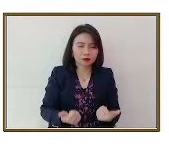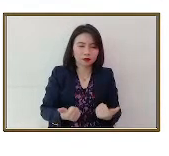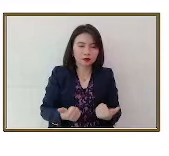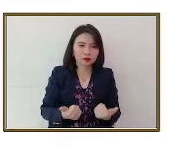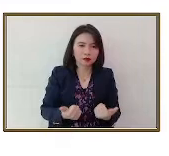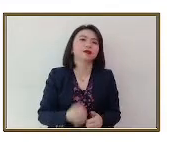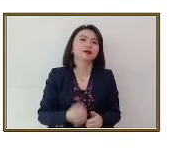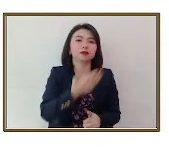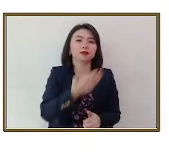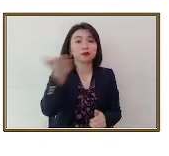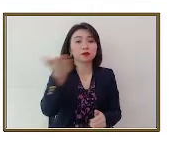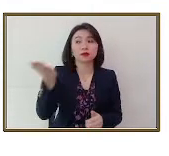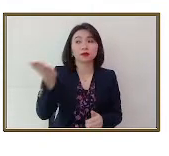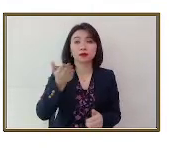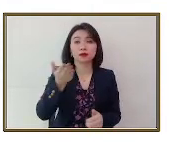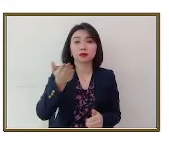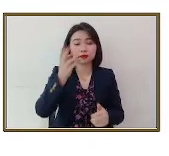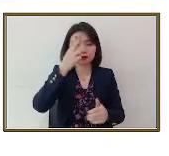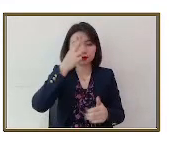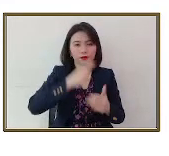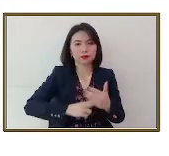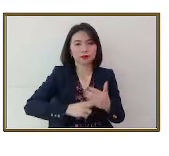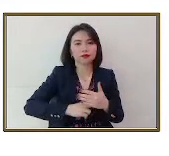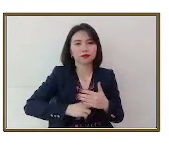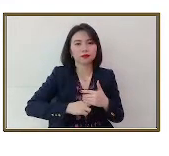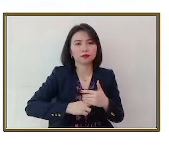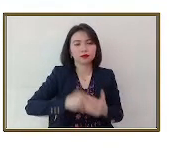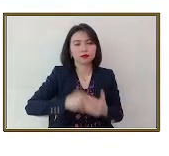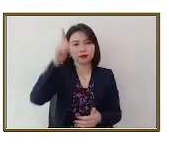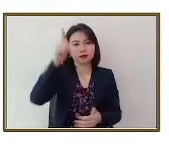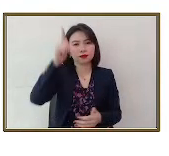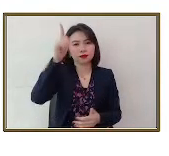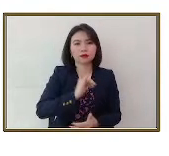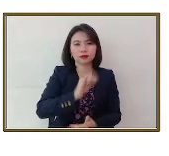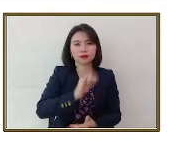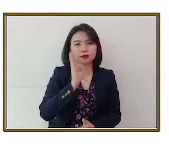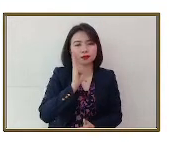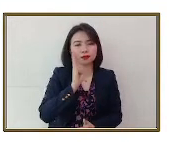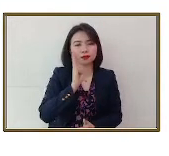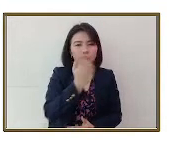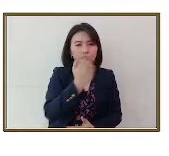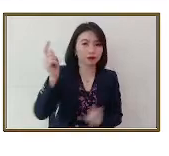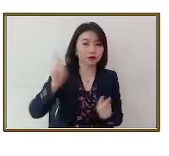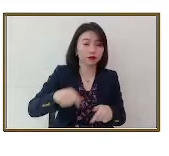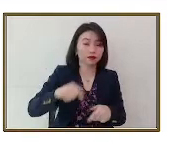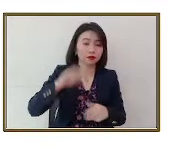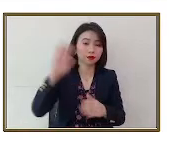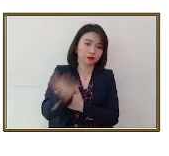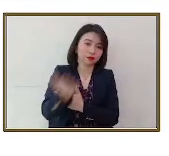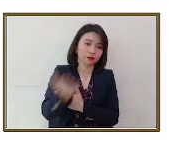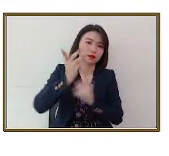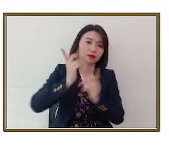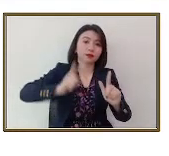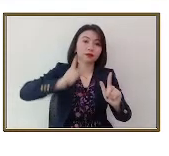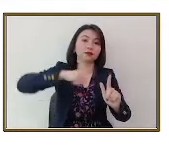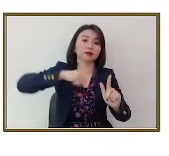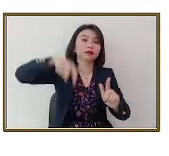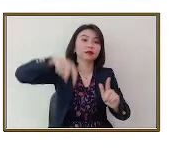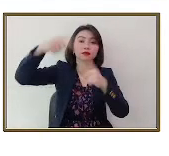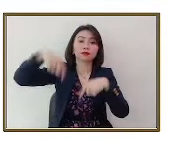bowed, your eyes are closed. God is speaking to your hearts this morning that let's come to the throne of God.